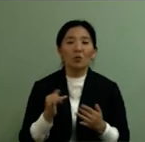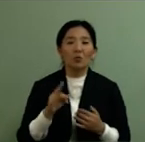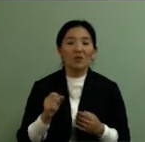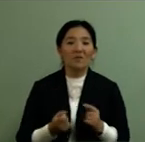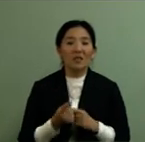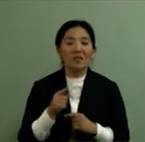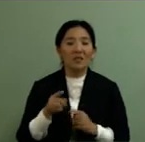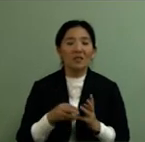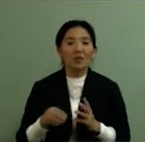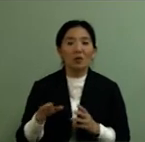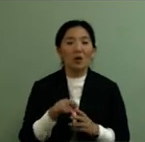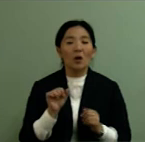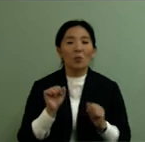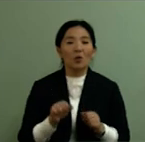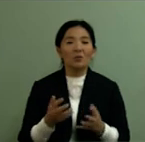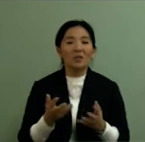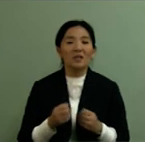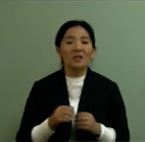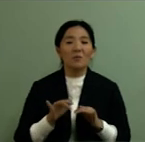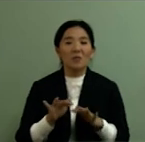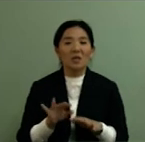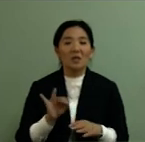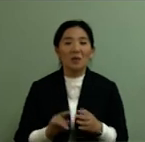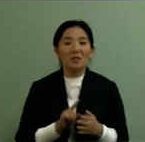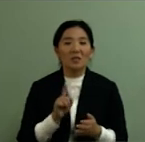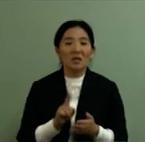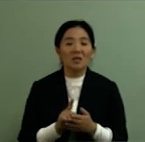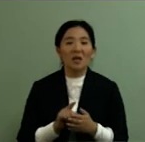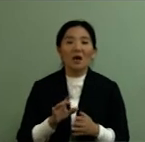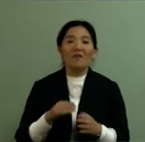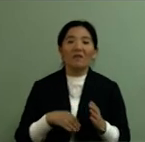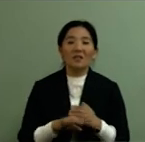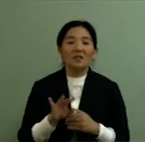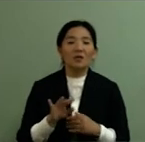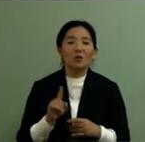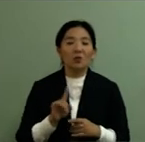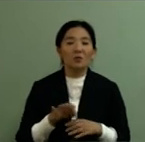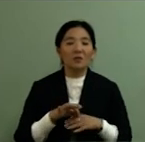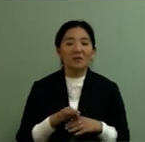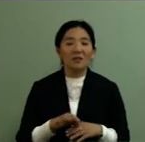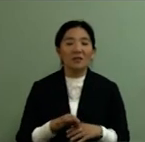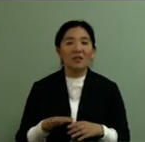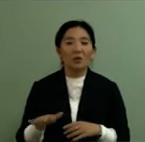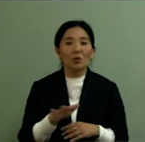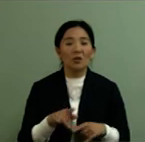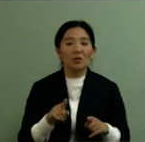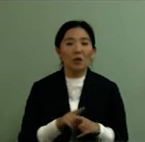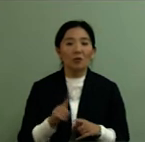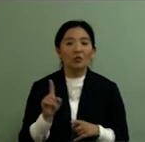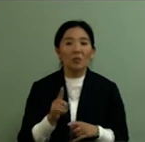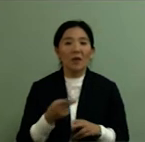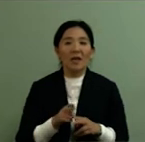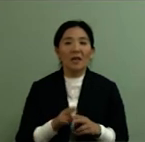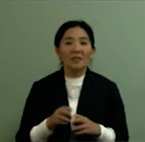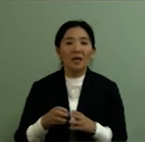возникли, и те территории, мы можем принять меры и обязательно выйти, и, то есть привести территорию так, чтобы